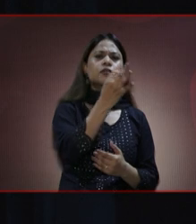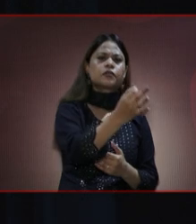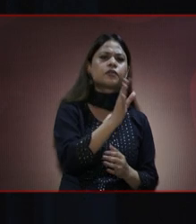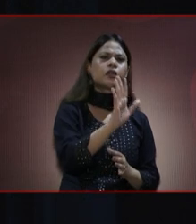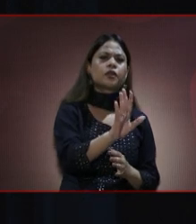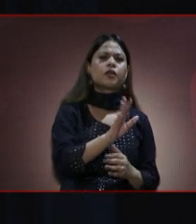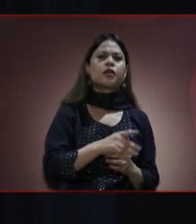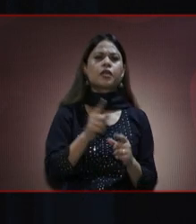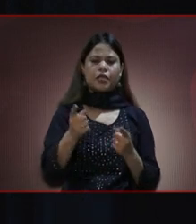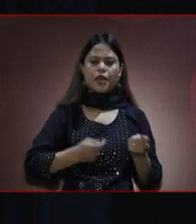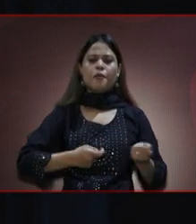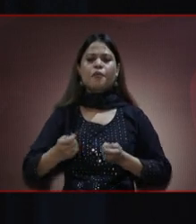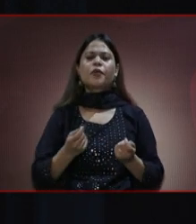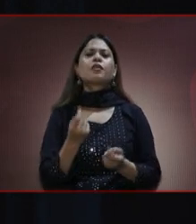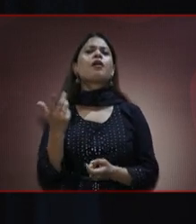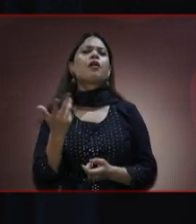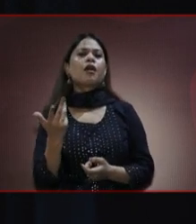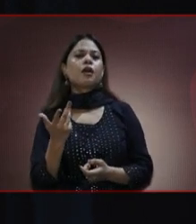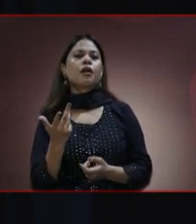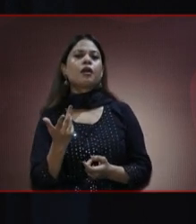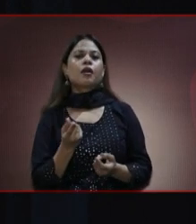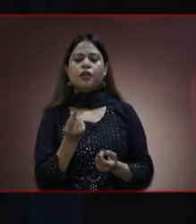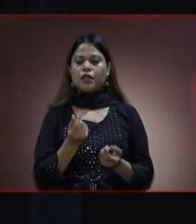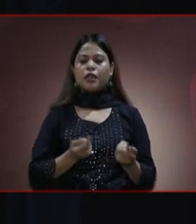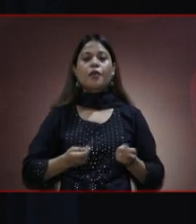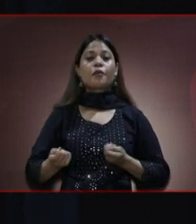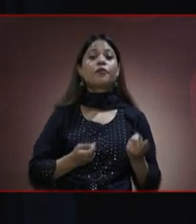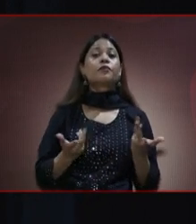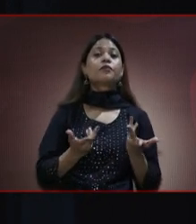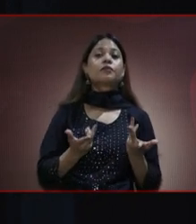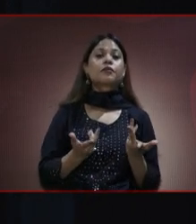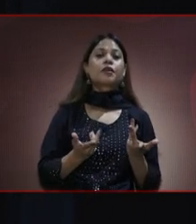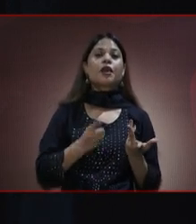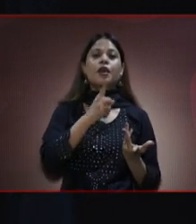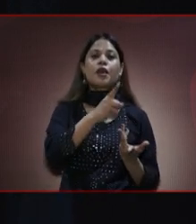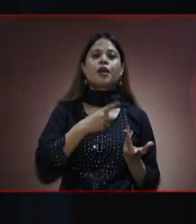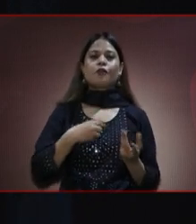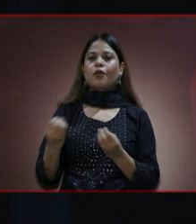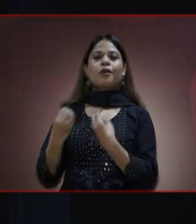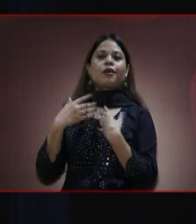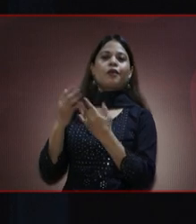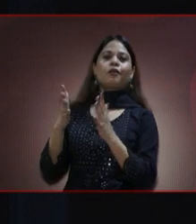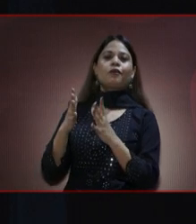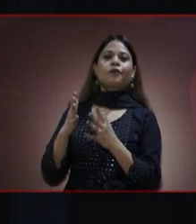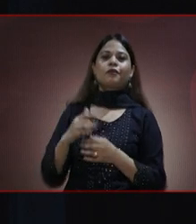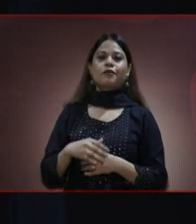की कारोबार कितना है? मैं टैक्स डिपार्टमेंट के काम नहीं देखता हूँ, फिर भी उन्होंने मेरे को नहीं बताया।